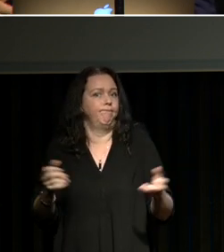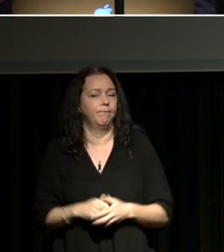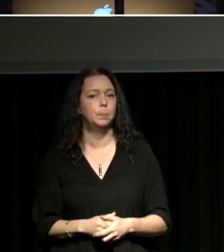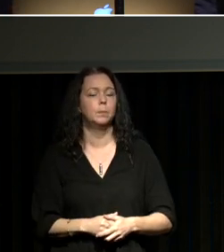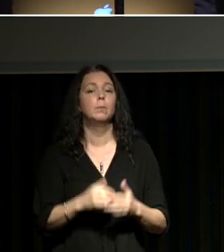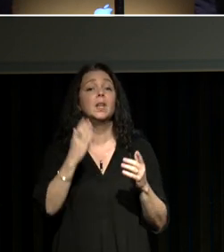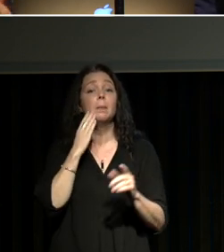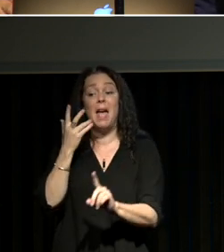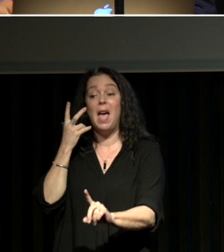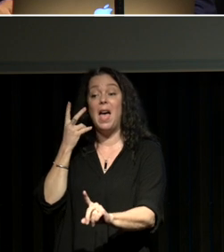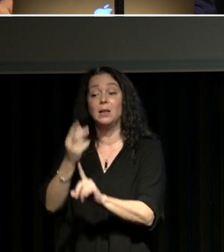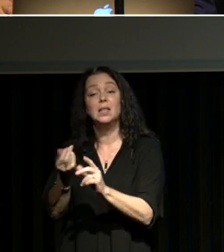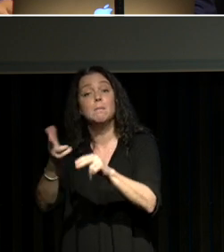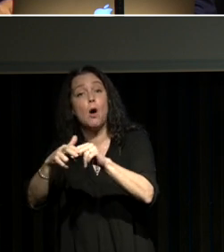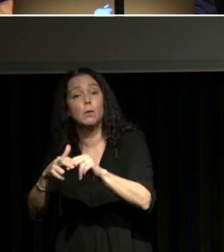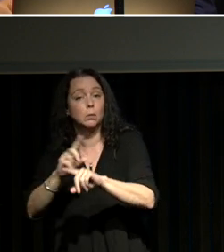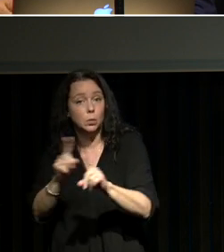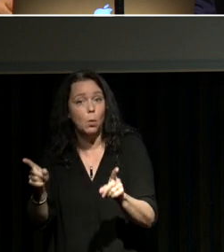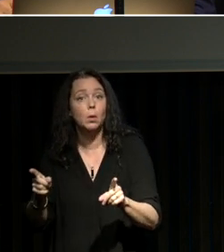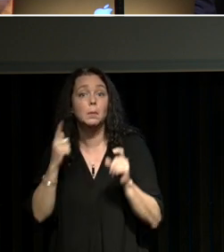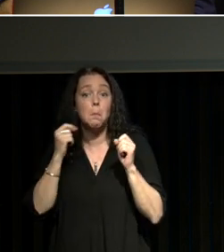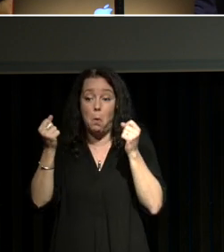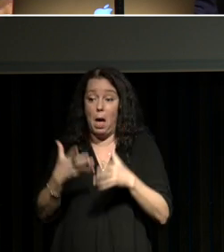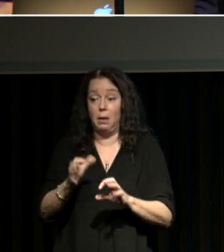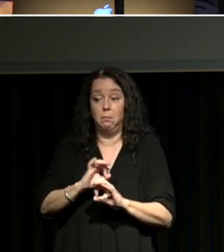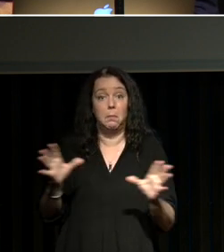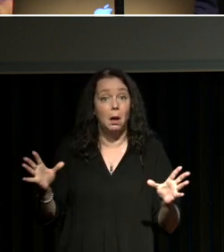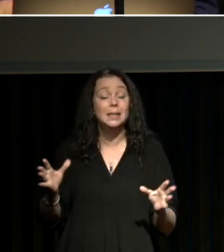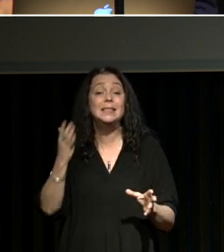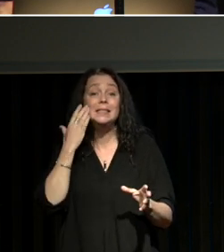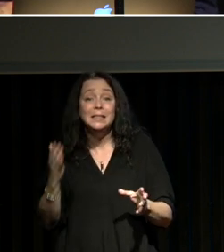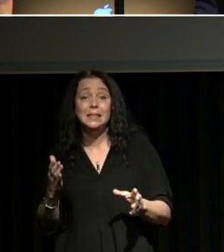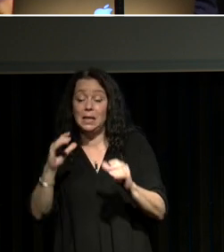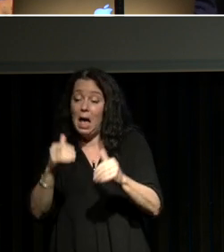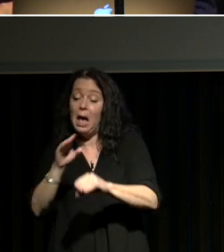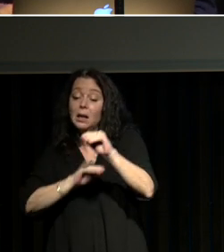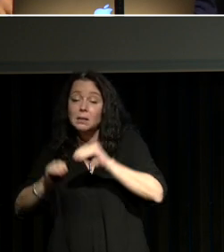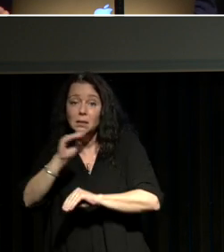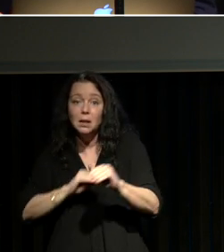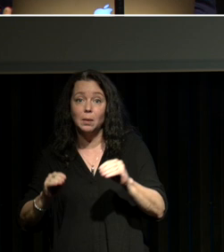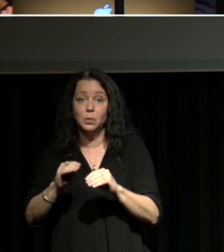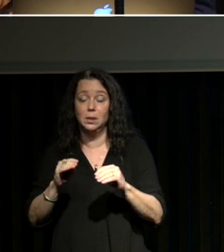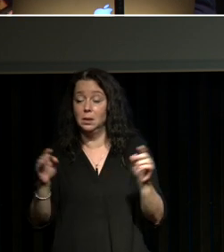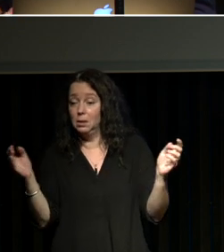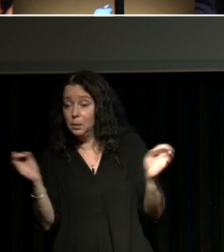euthanasique, ça peut ne pas survenir. Et finalement, si l'arrêt thérapeutique ne survient pas,